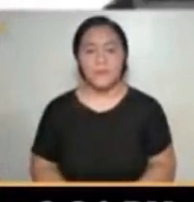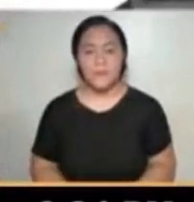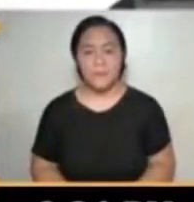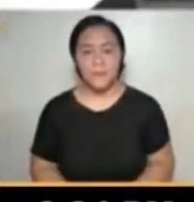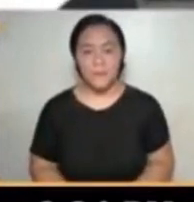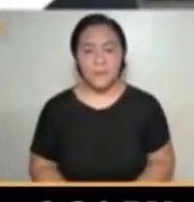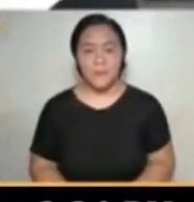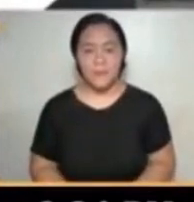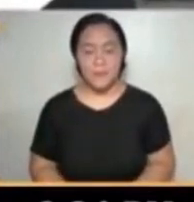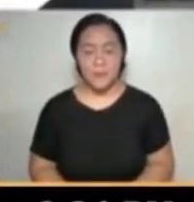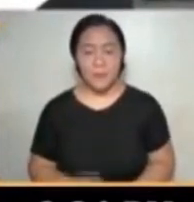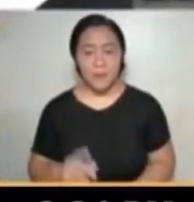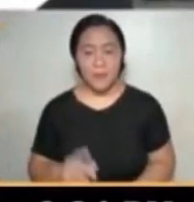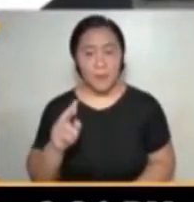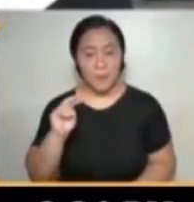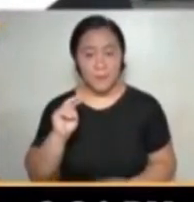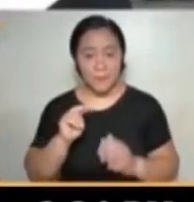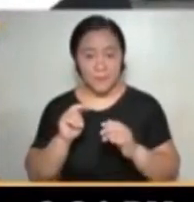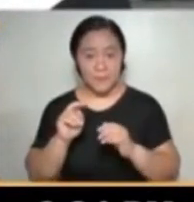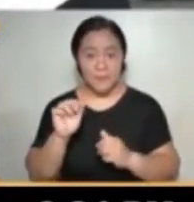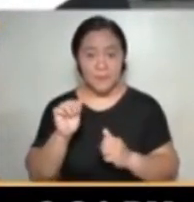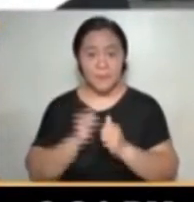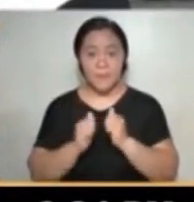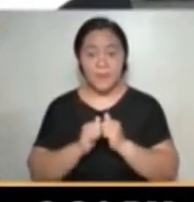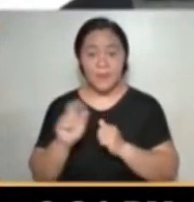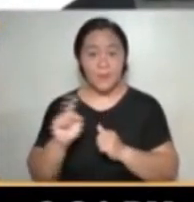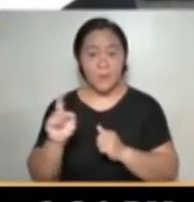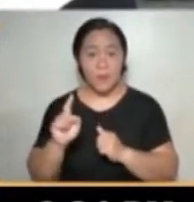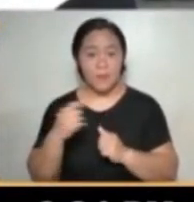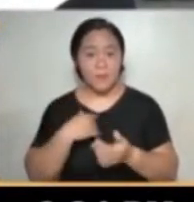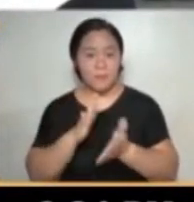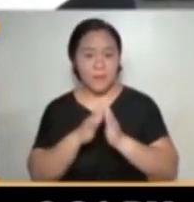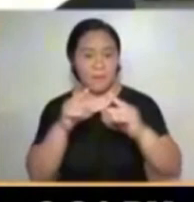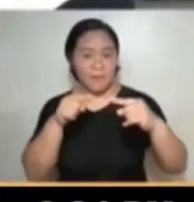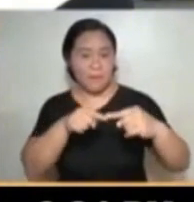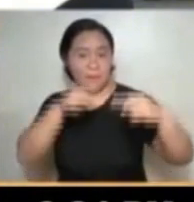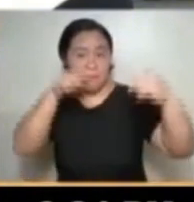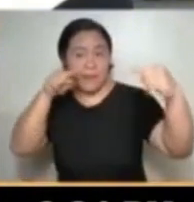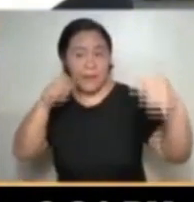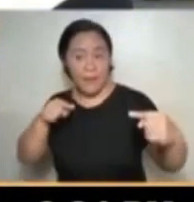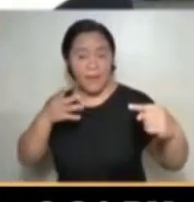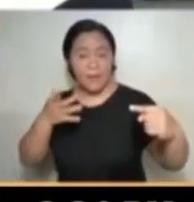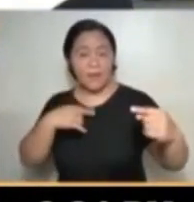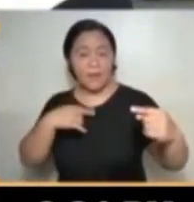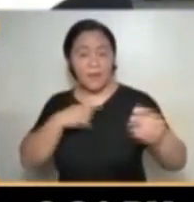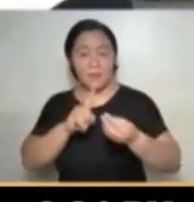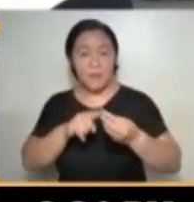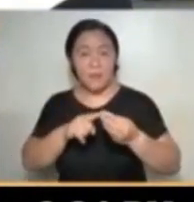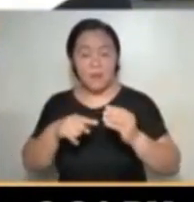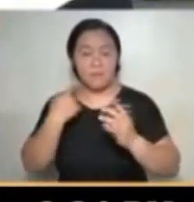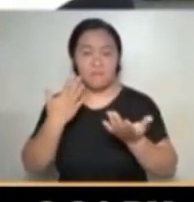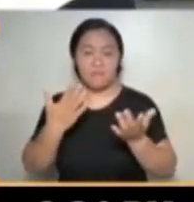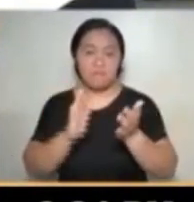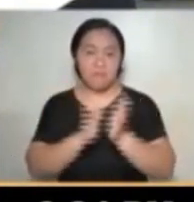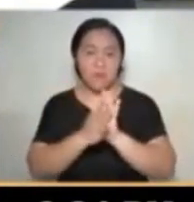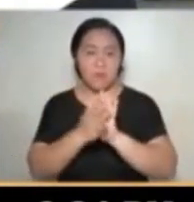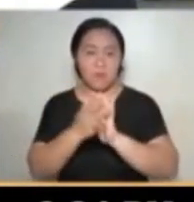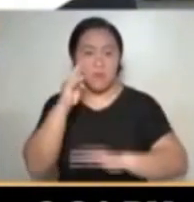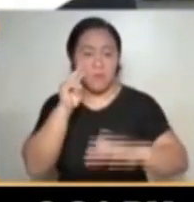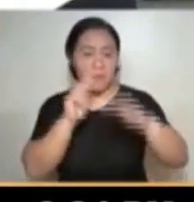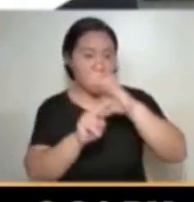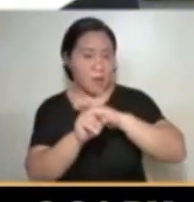Ayon pa rin sa mga Ah kumokontra ano po na ito po daw ay salamin ng failure of